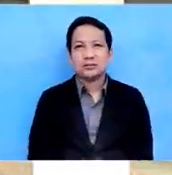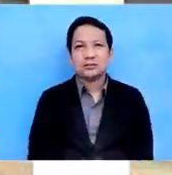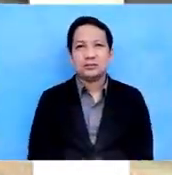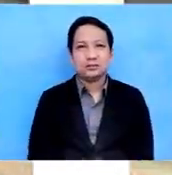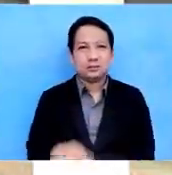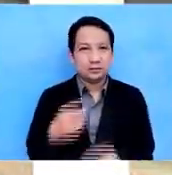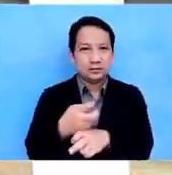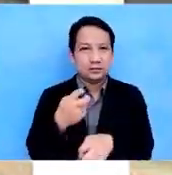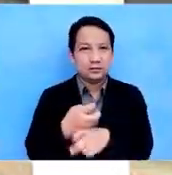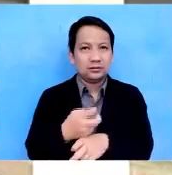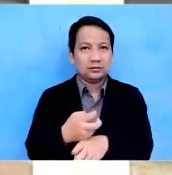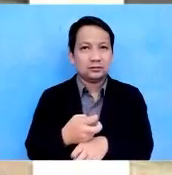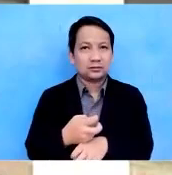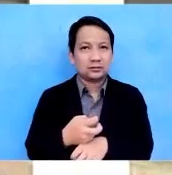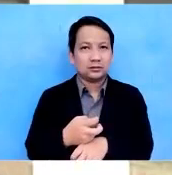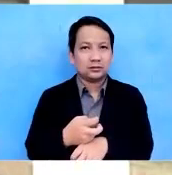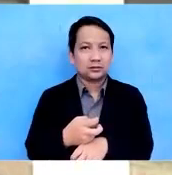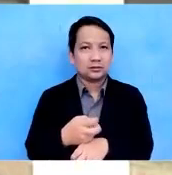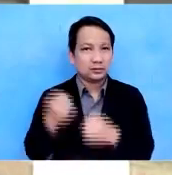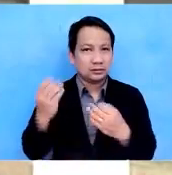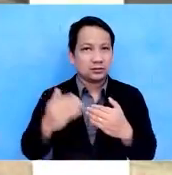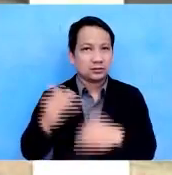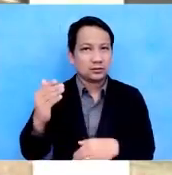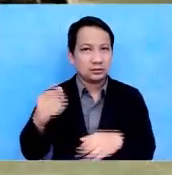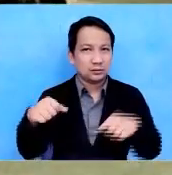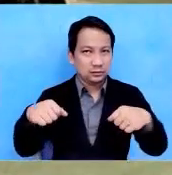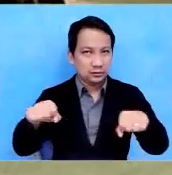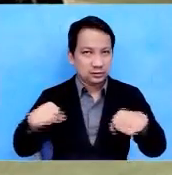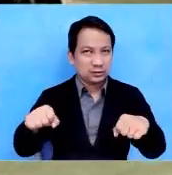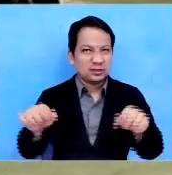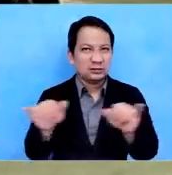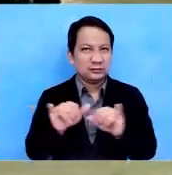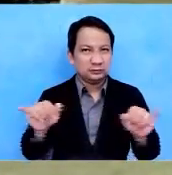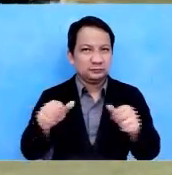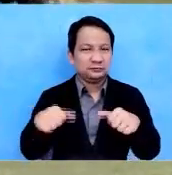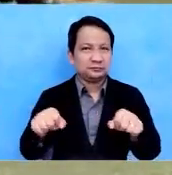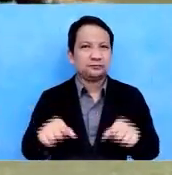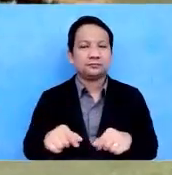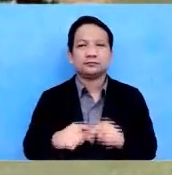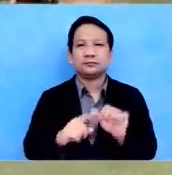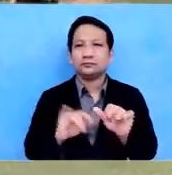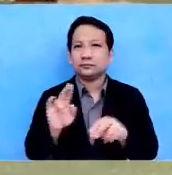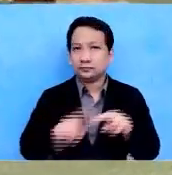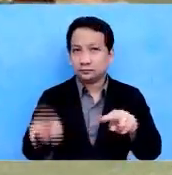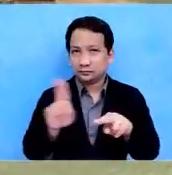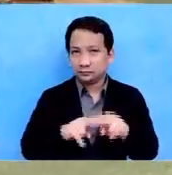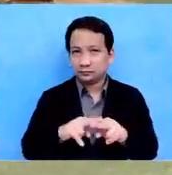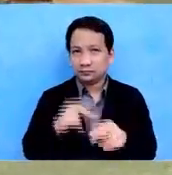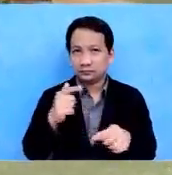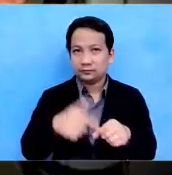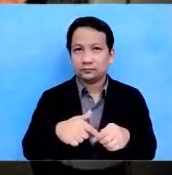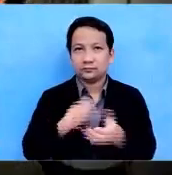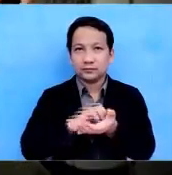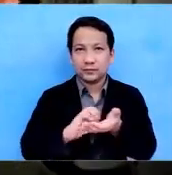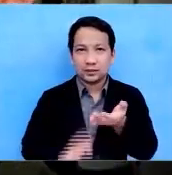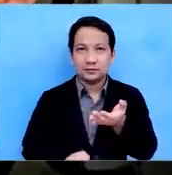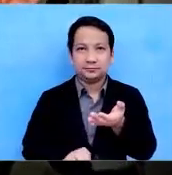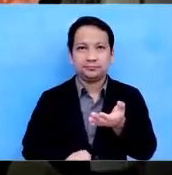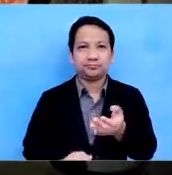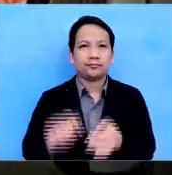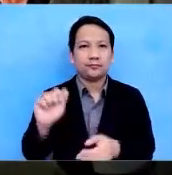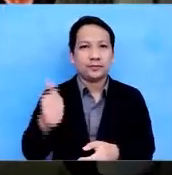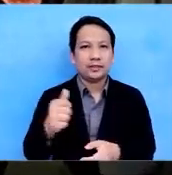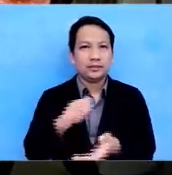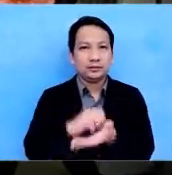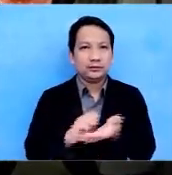ngayon. Tapos sobrang ano pa, ang daming tricycle na bumabiyahe. Pero kung may taas presyo, may rollback din. 10 centavos